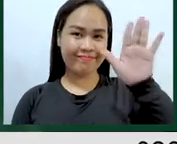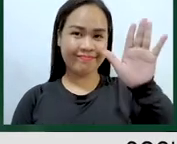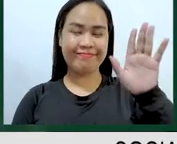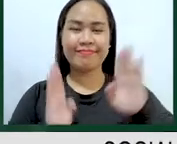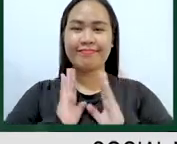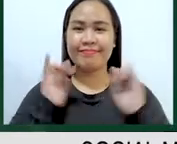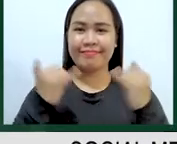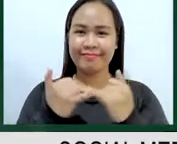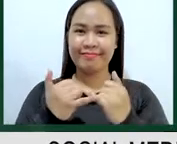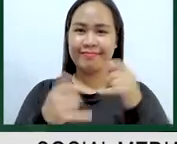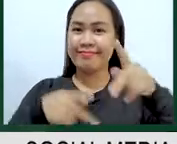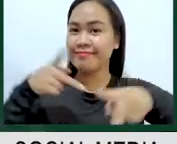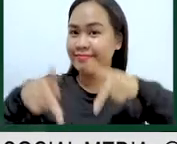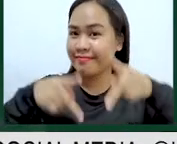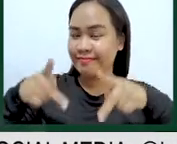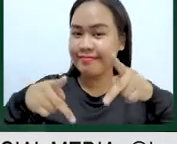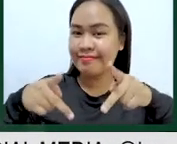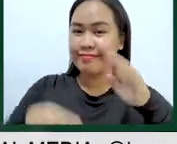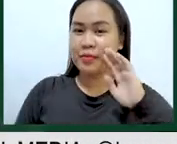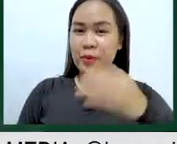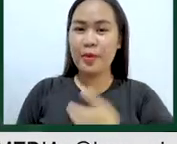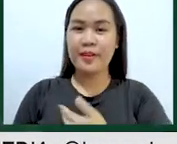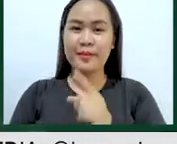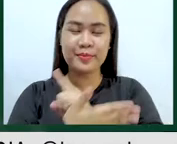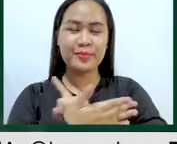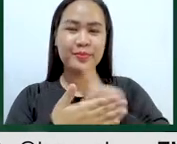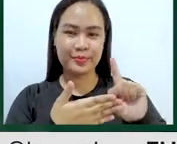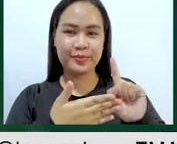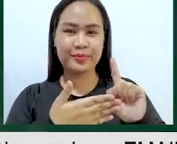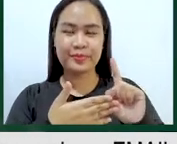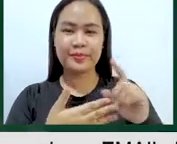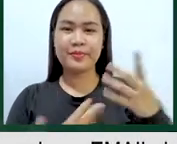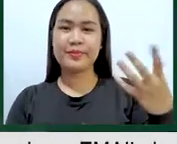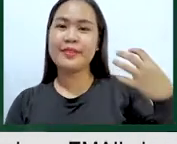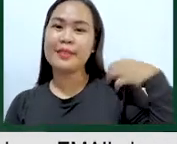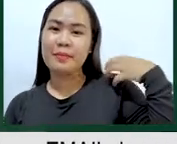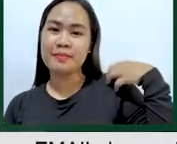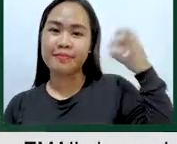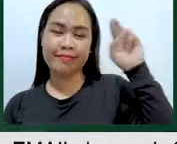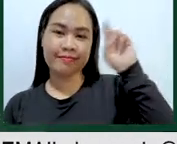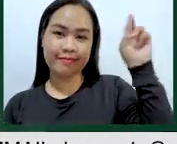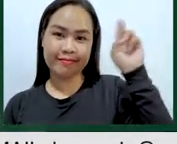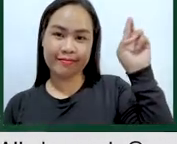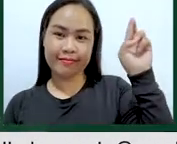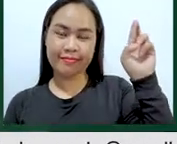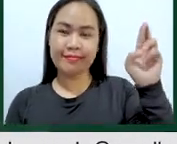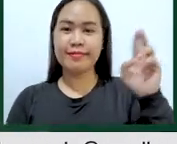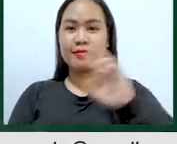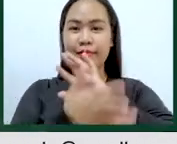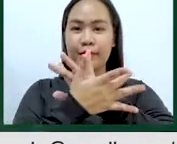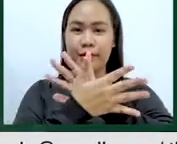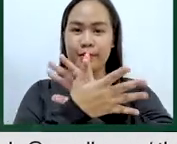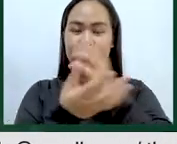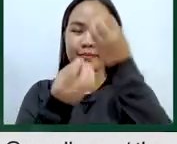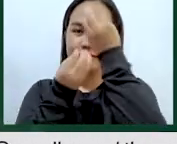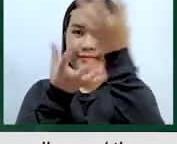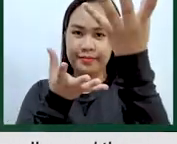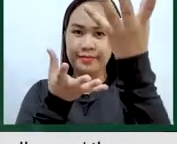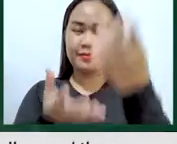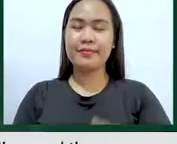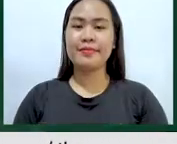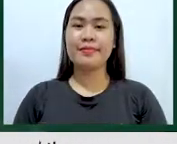Magandang araw po mga kabarangay! So welcome to this week's episode of Kapitan's Report and our